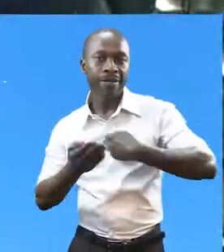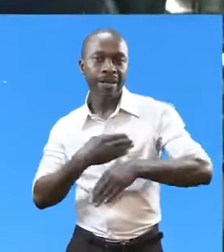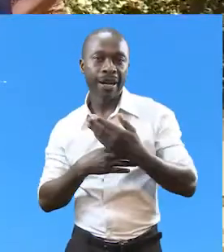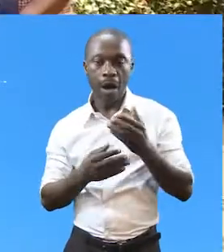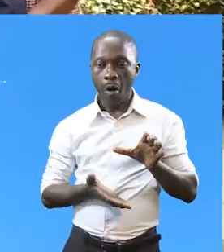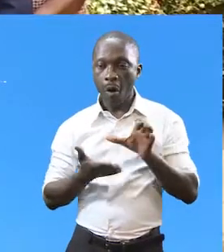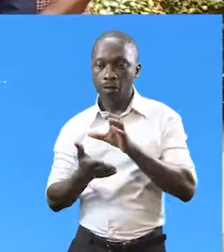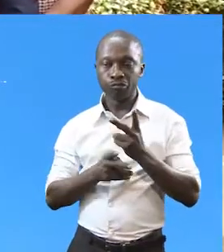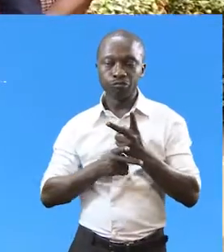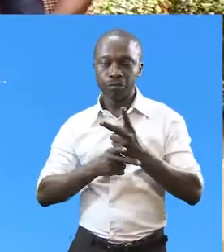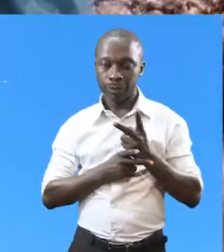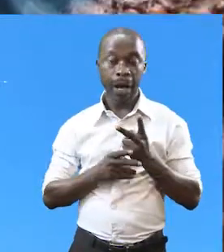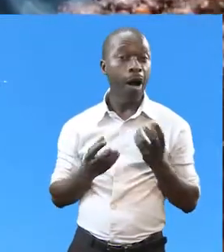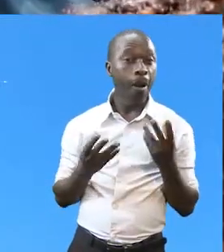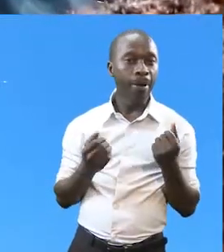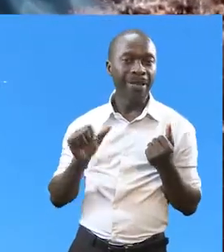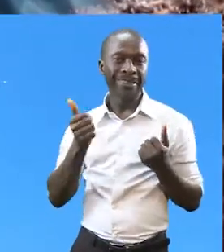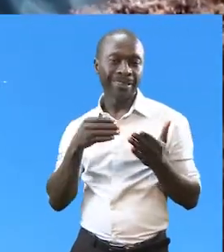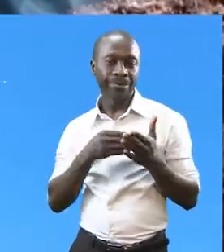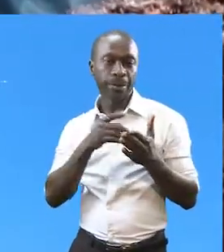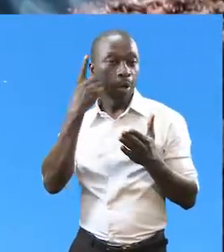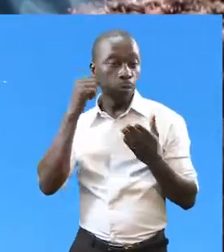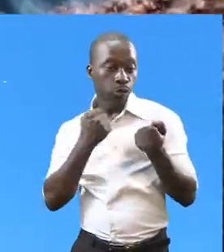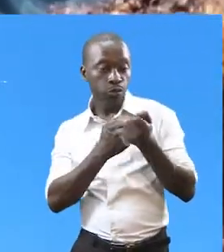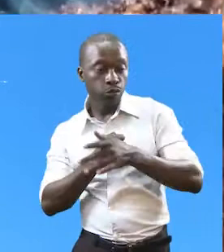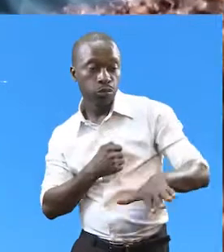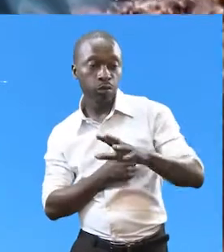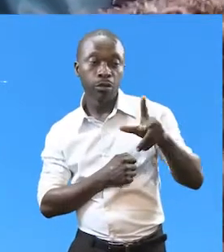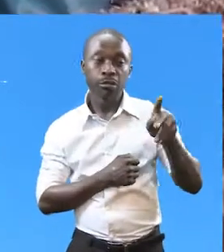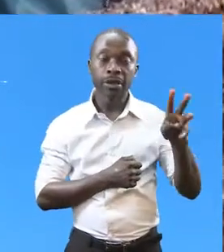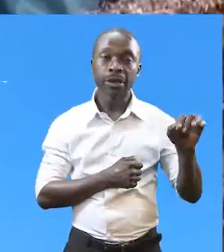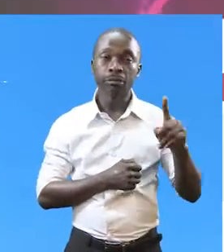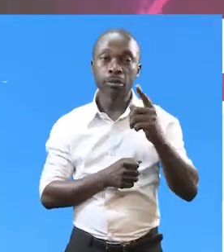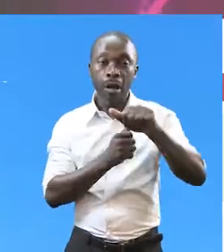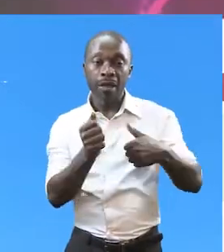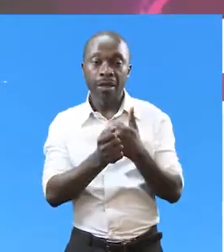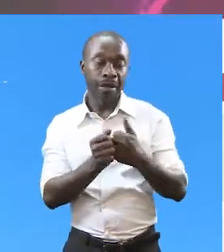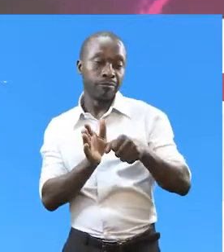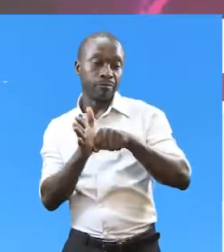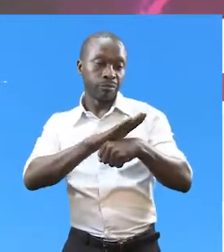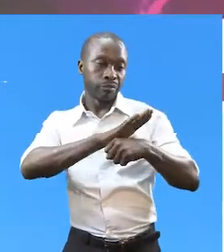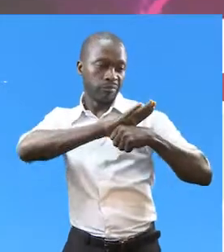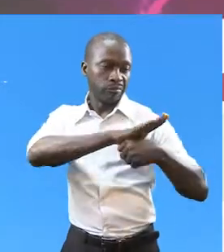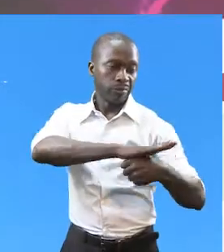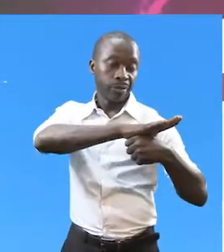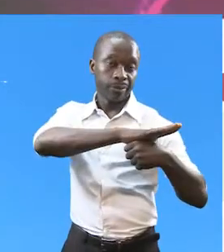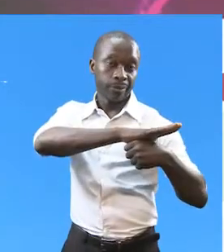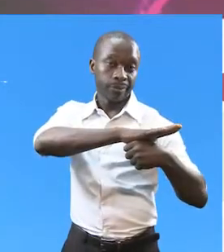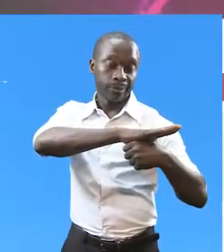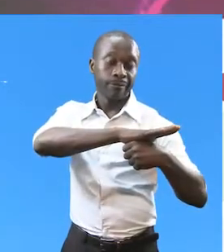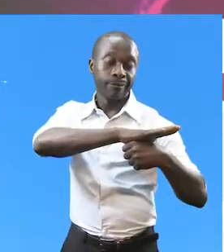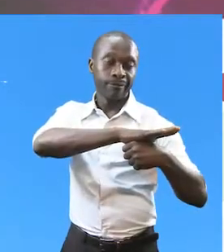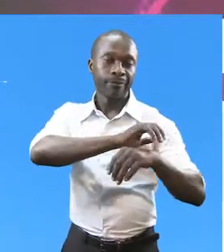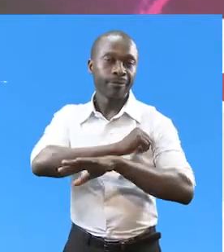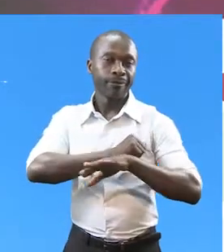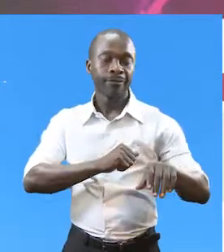CFA au soutien des PME locales impactées par la pandémie du coronavirus. Près de 3 milliards de francs CFA